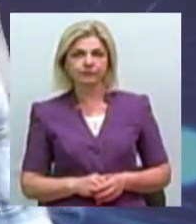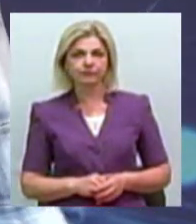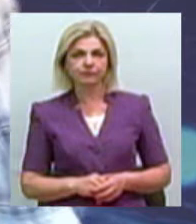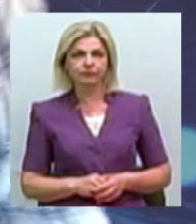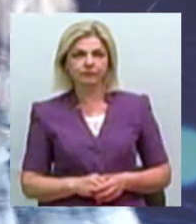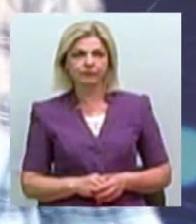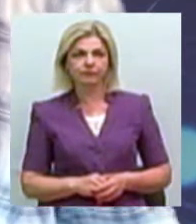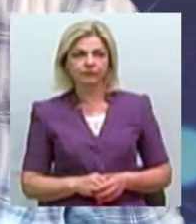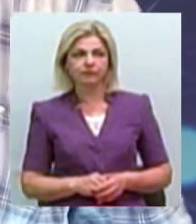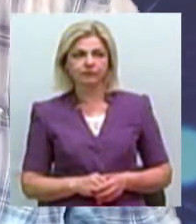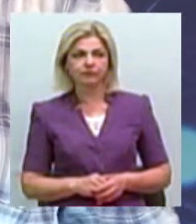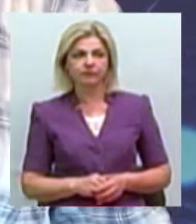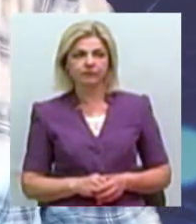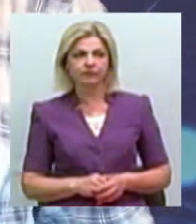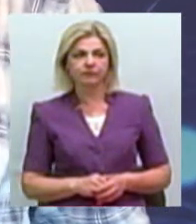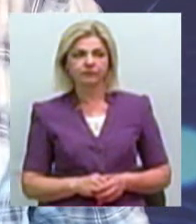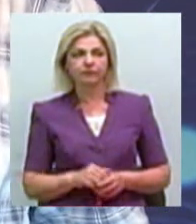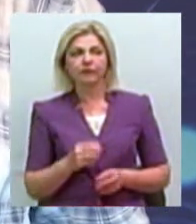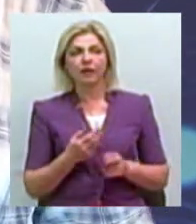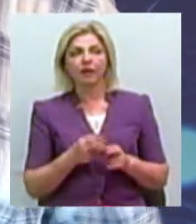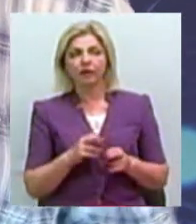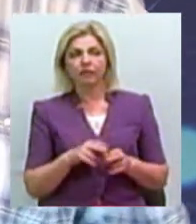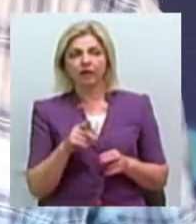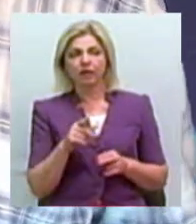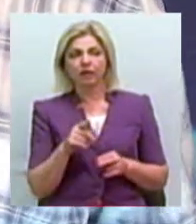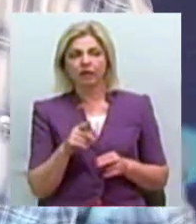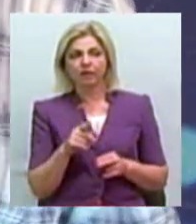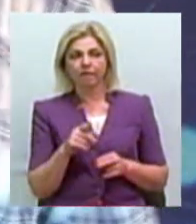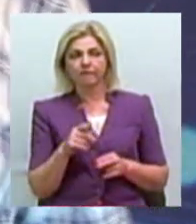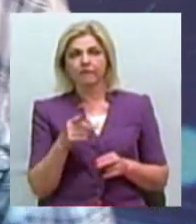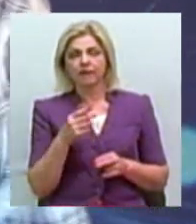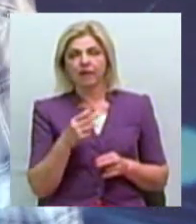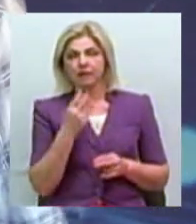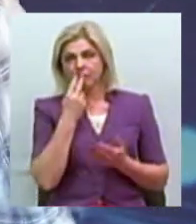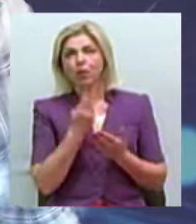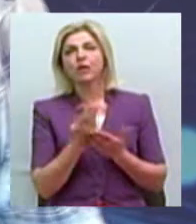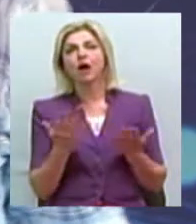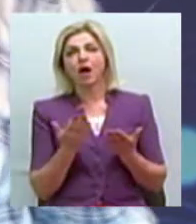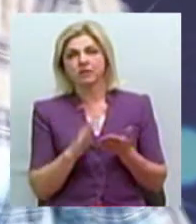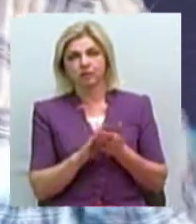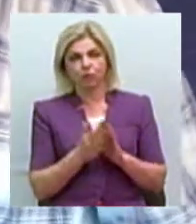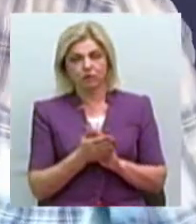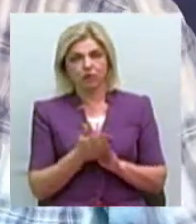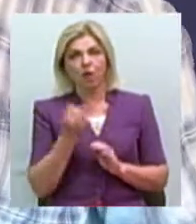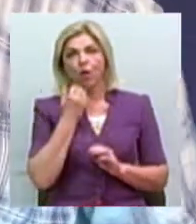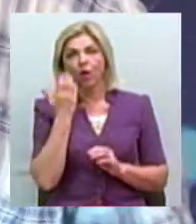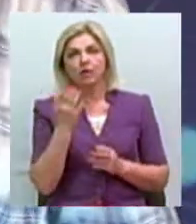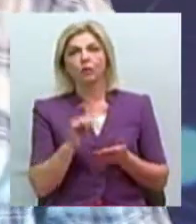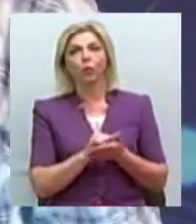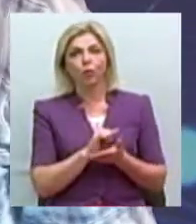Я понял. Ситуация... Что это означается в всему процессе? Нет, вот значит, смотрите, какая ситуация. Вот когда